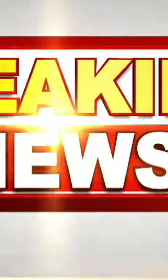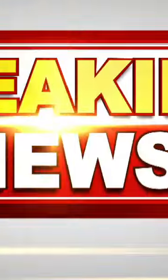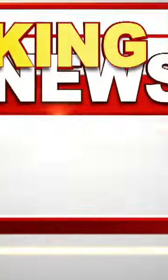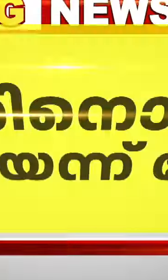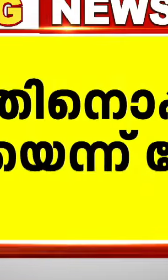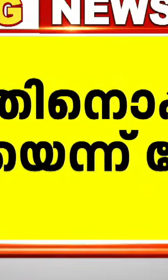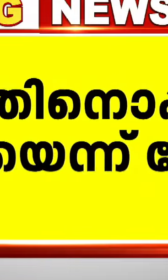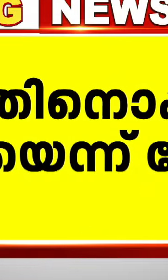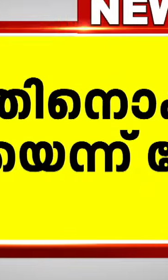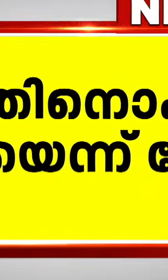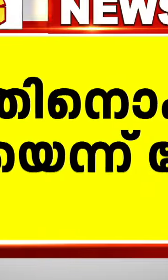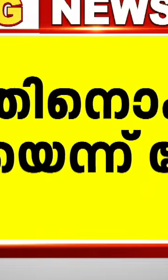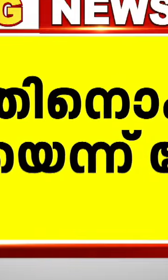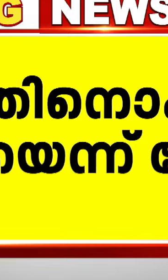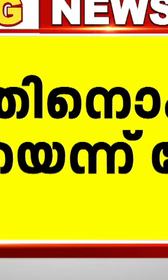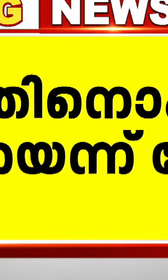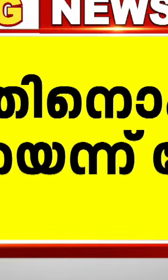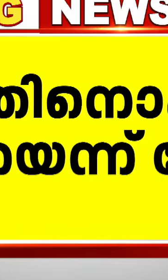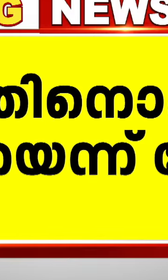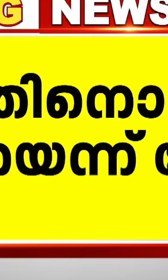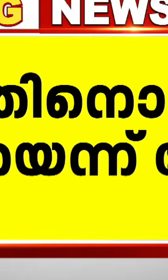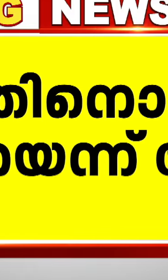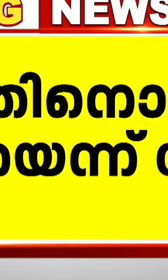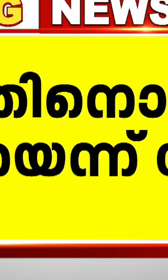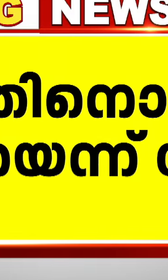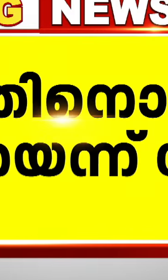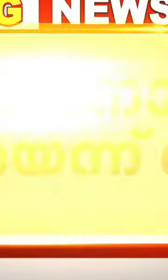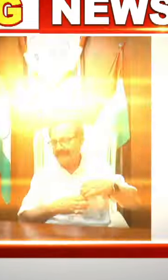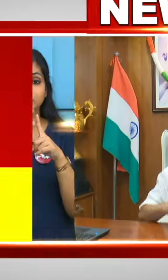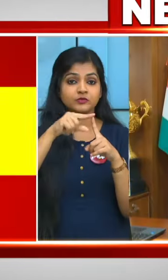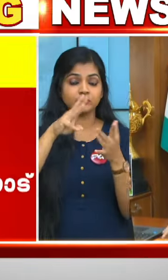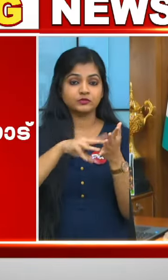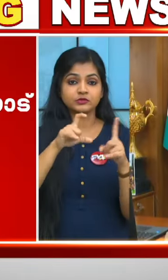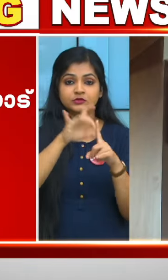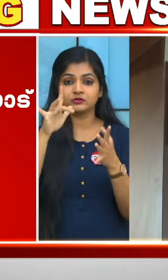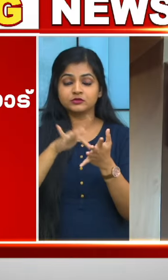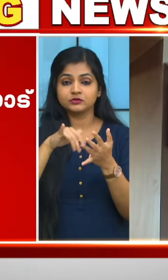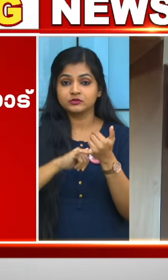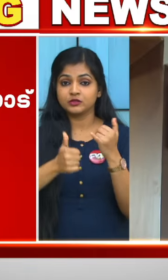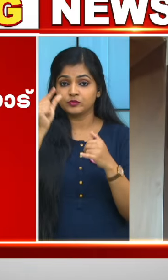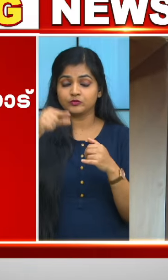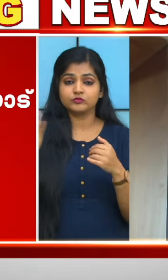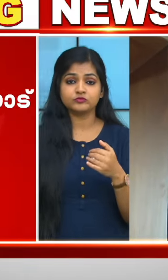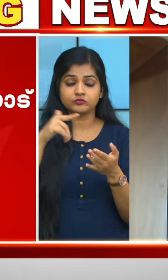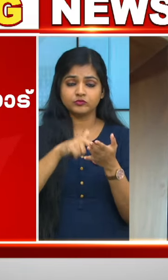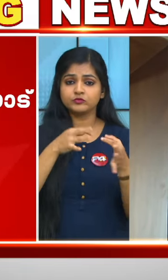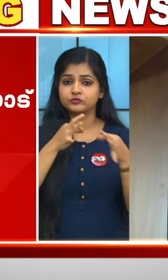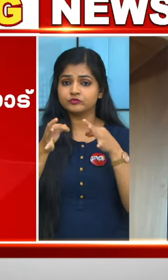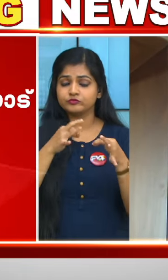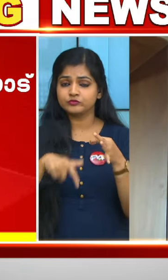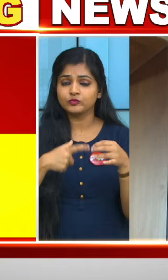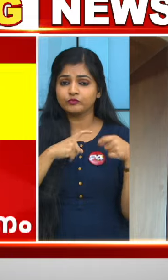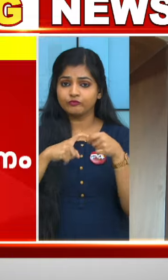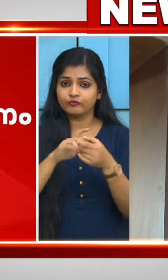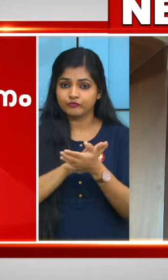CPI നൽകിയ പരാതിയിലാണ് തൃശൂർ മേയറെ CPIM ജില്ലാ സെക്രട്ടറി വിളിച്ചു വരുത്തി വിശദീകരണം തേടിയത്. ഇപ്പോൾ അദ്ദേഹം